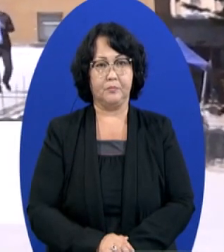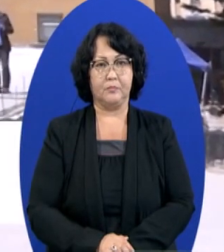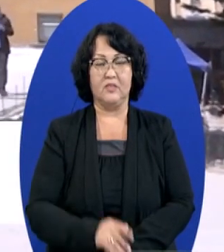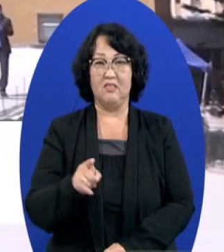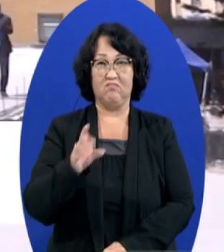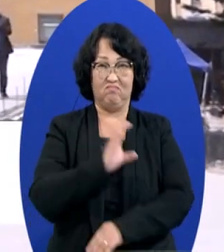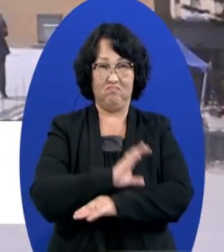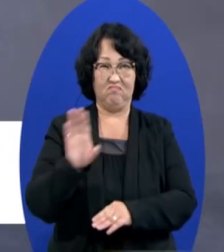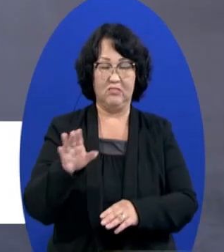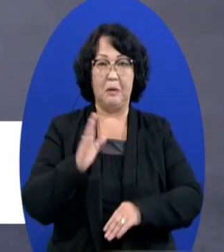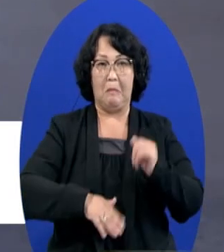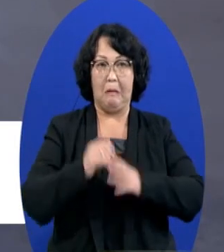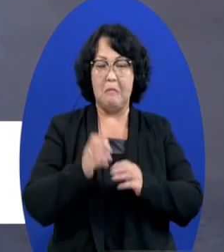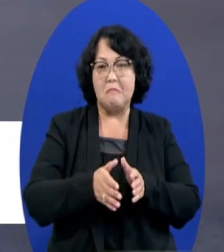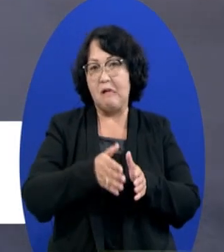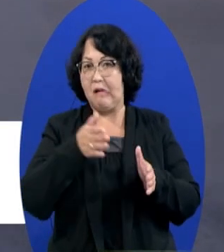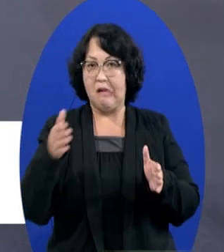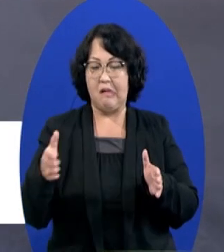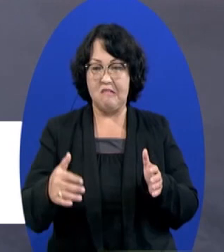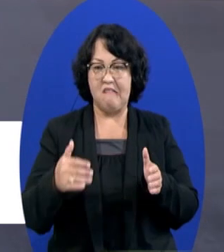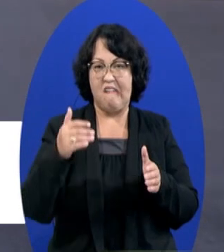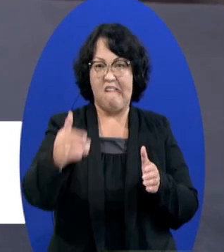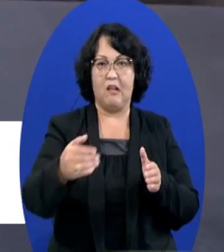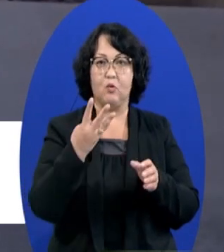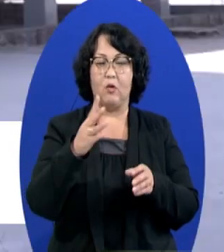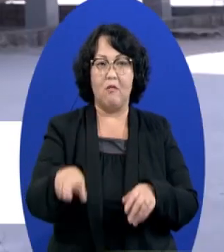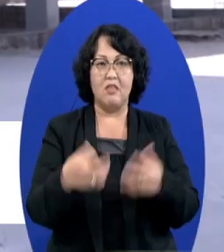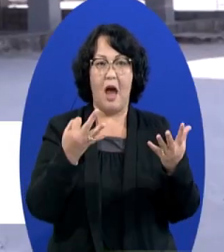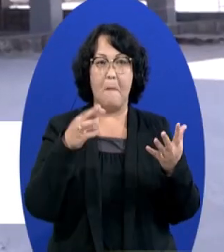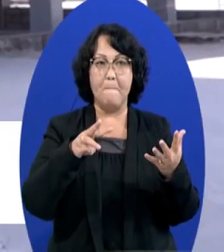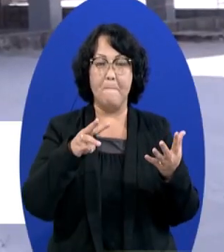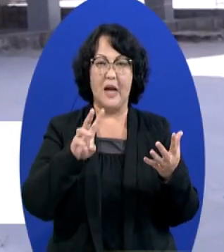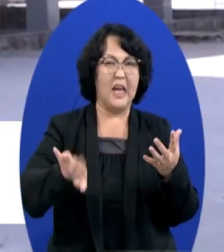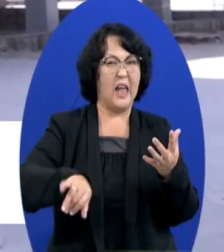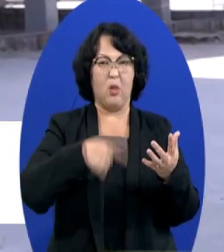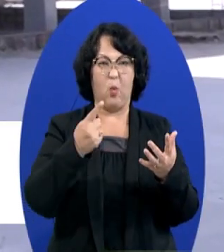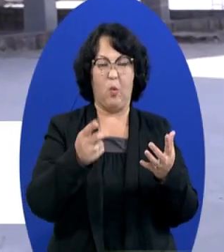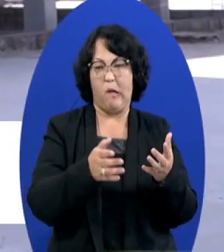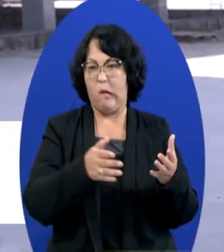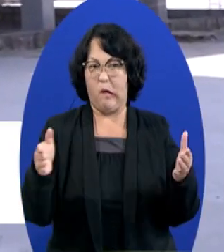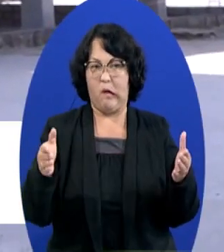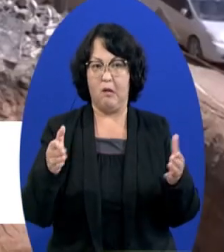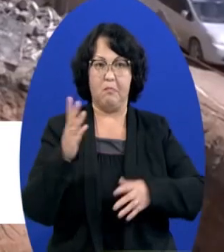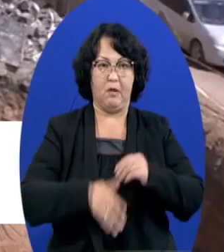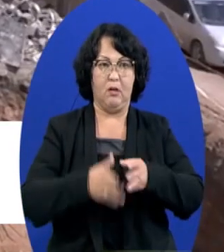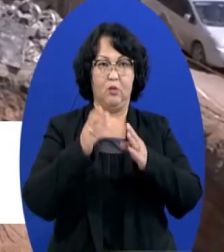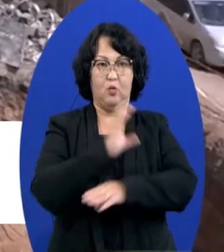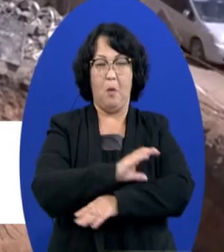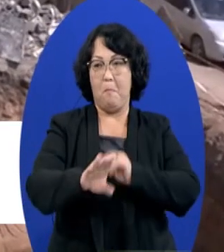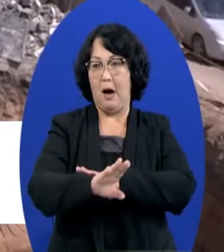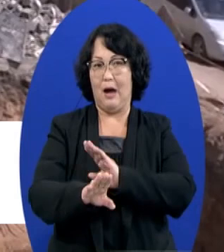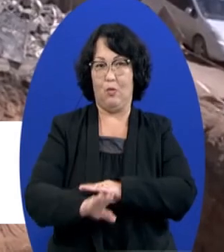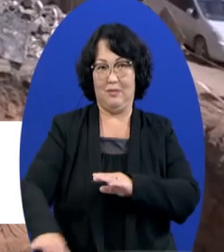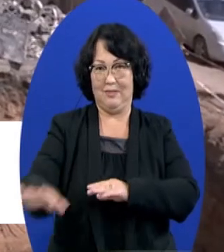Тус сургууль нь өргөтгөлөө зөвшөөрөгдөх талбайгаас 4.8 м квадратаар илүү гарган барьсан байжээ. Тийм учраас сургуулийн баруун талын